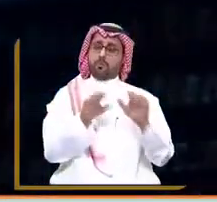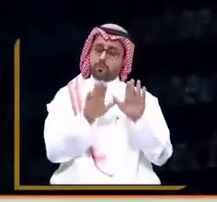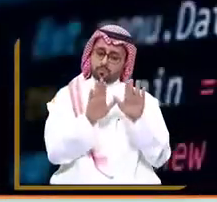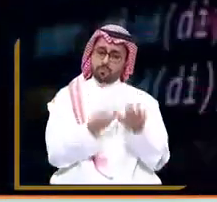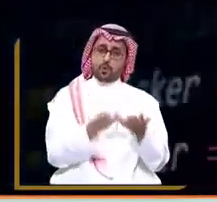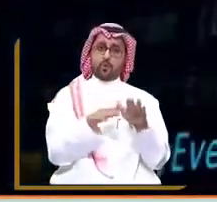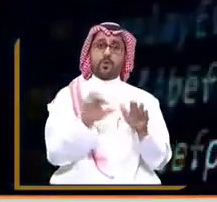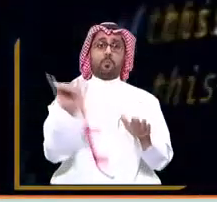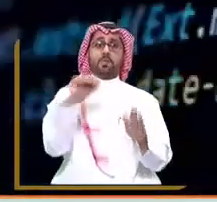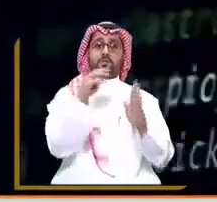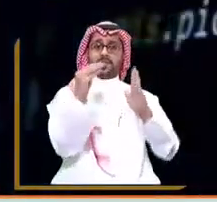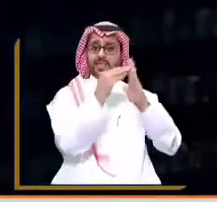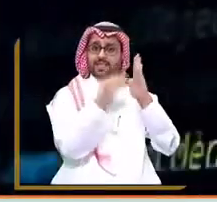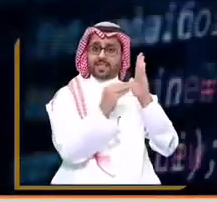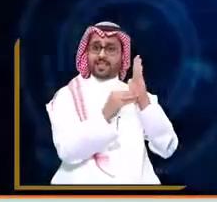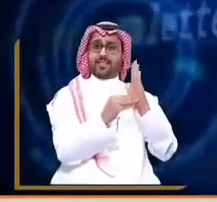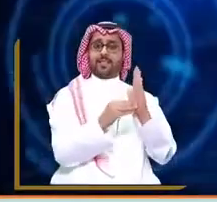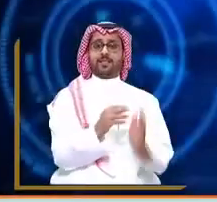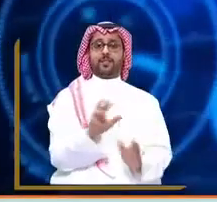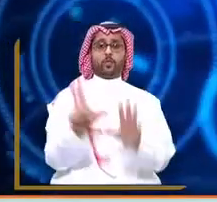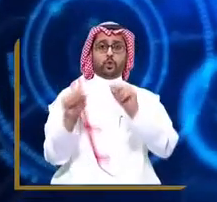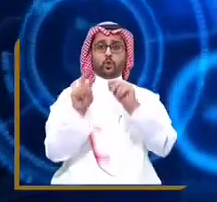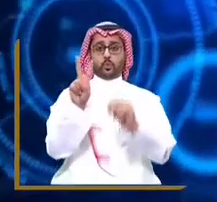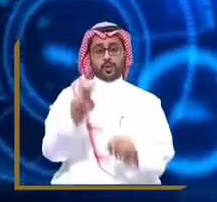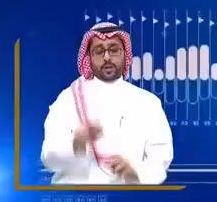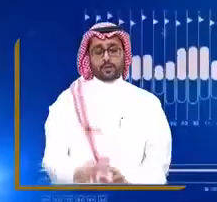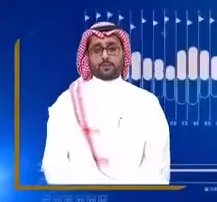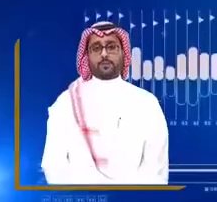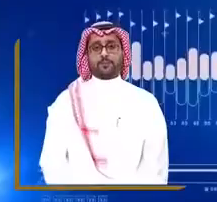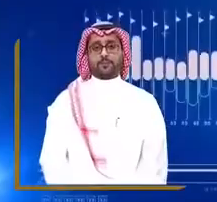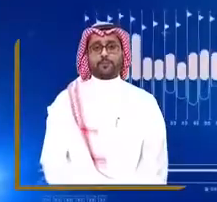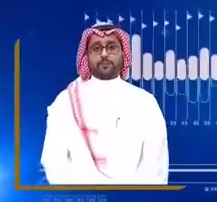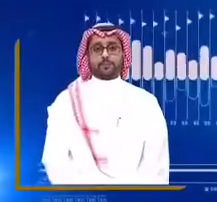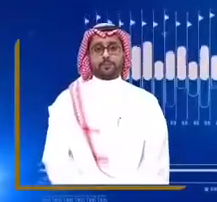المسار التكميلي للمعسكر لمدة 2 أسبوع.